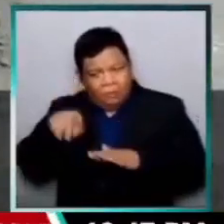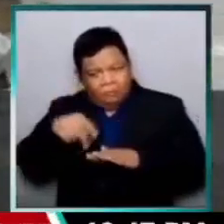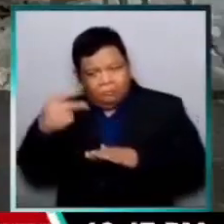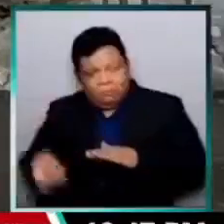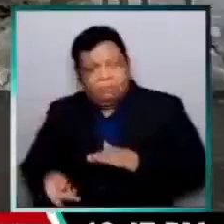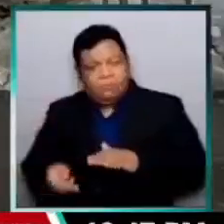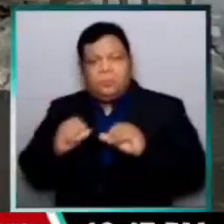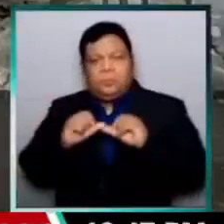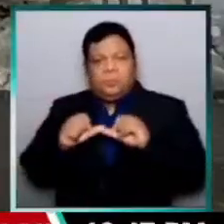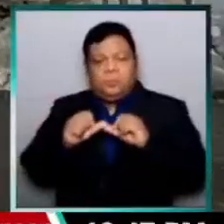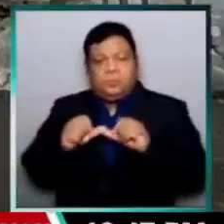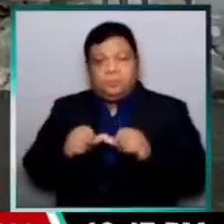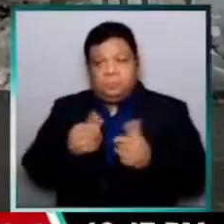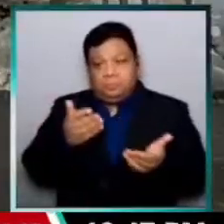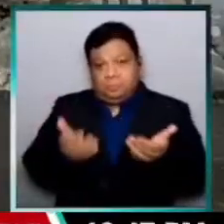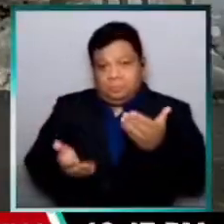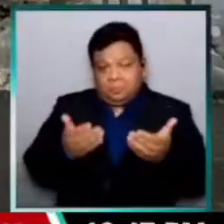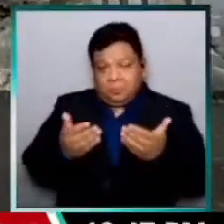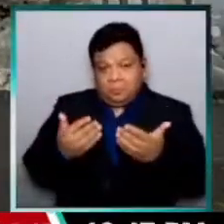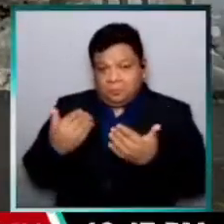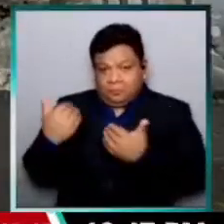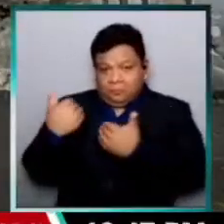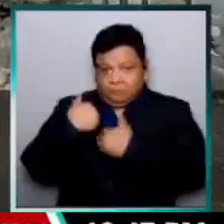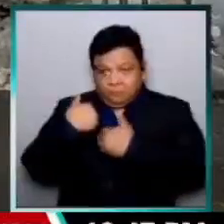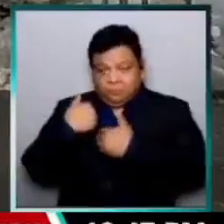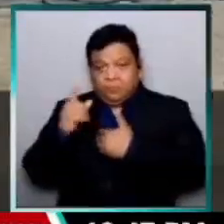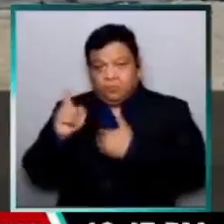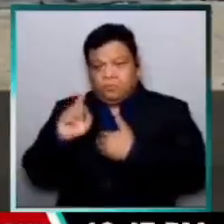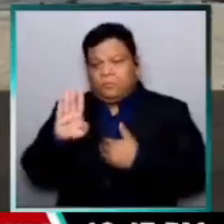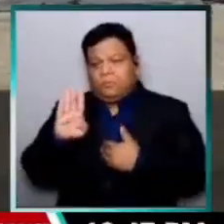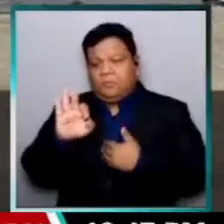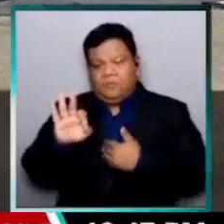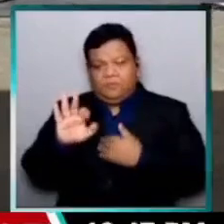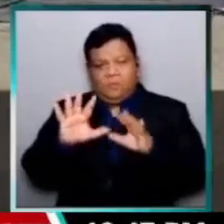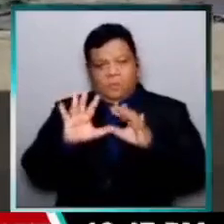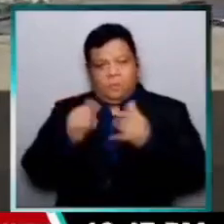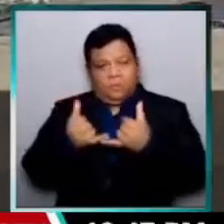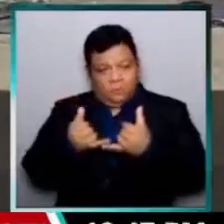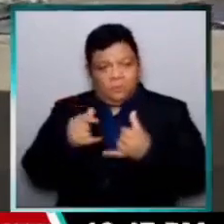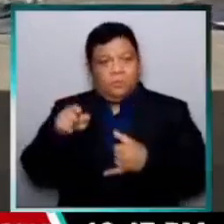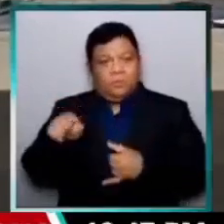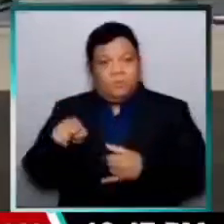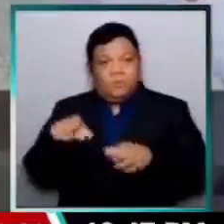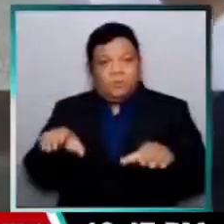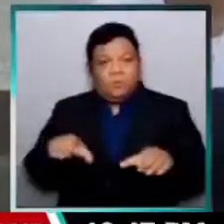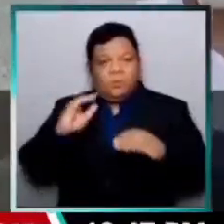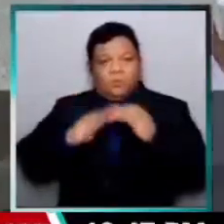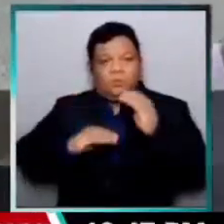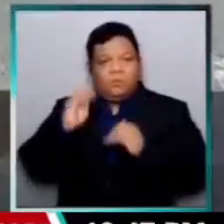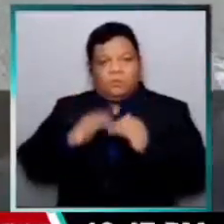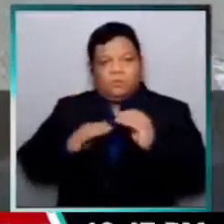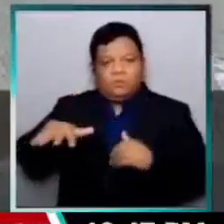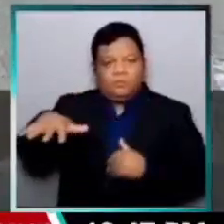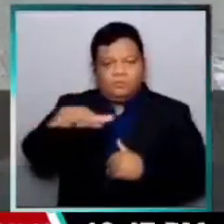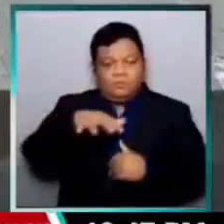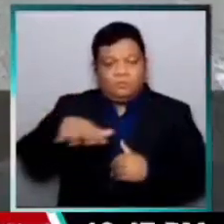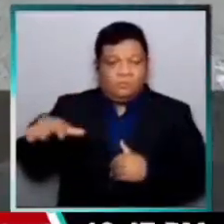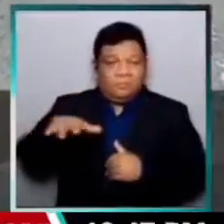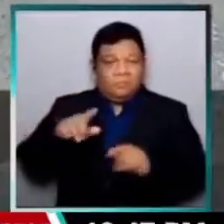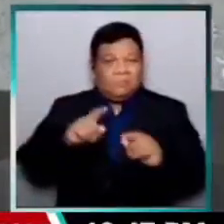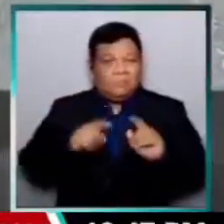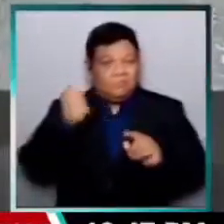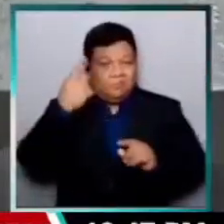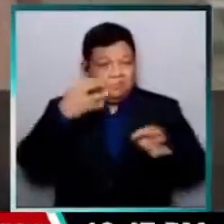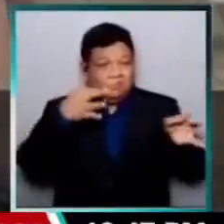may pananagutan ang BF Corporation na siyang nagsasagawa ng konstruksyon sa lugar. Pero paliwanag nila, lagi naman